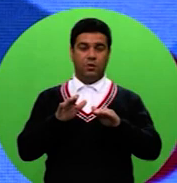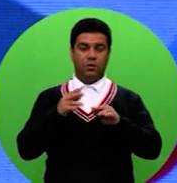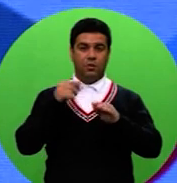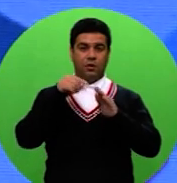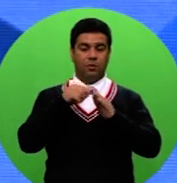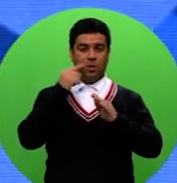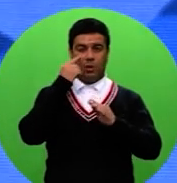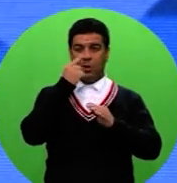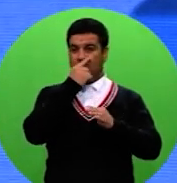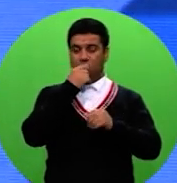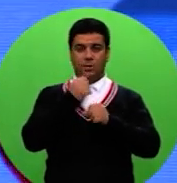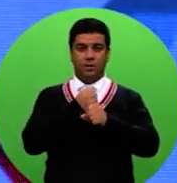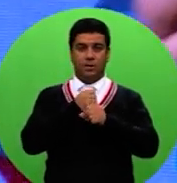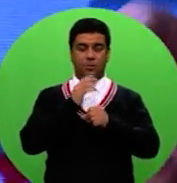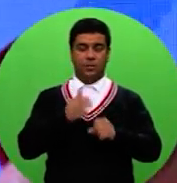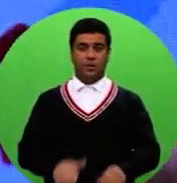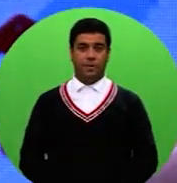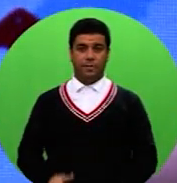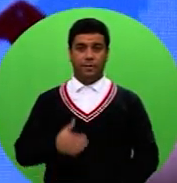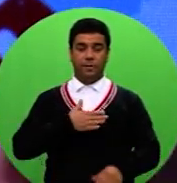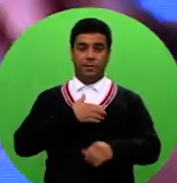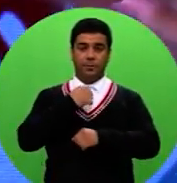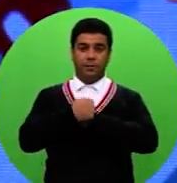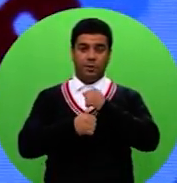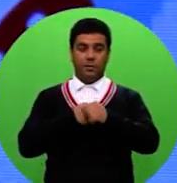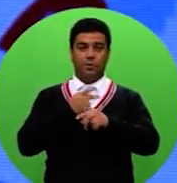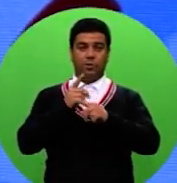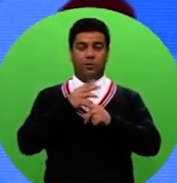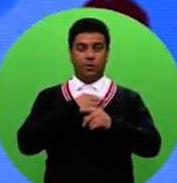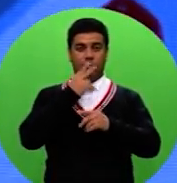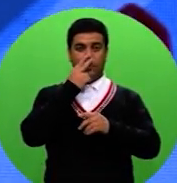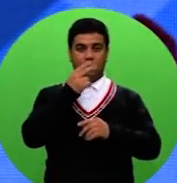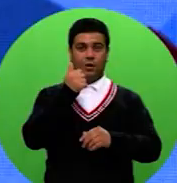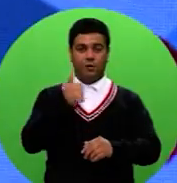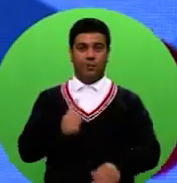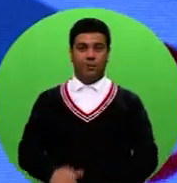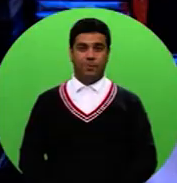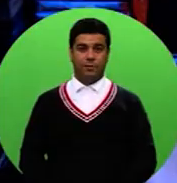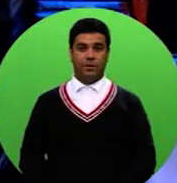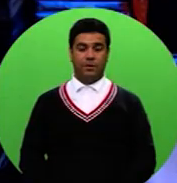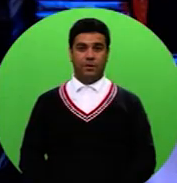на месте очков еще глазки, чтобы наша панда весело смотрела на мир.